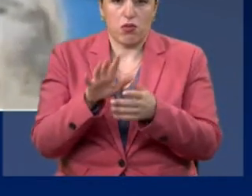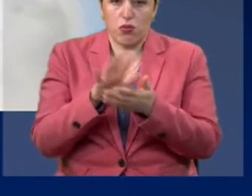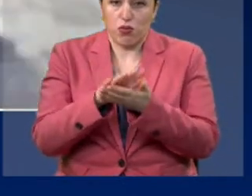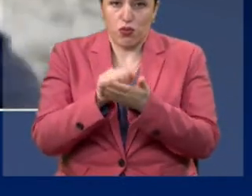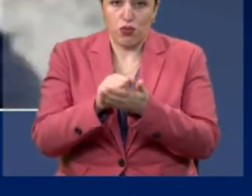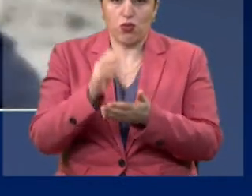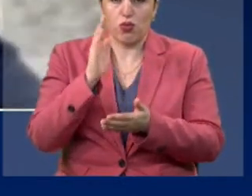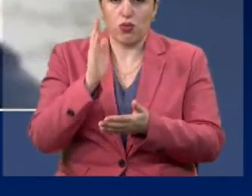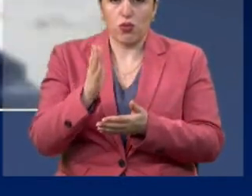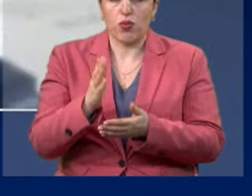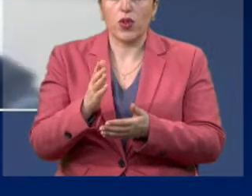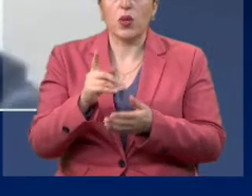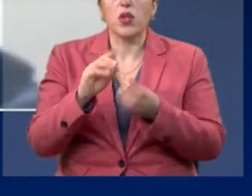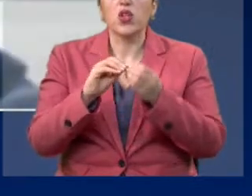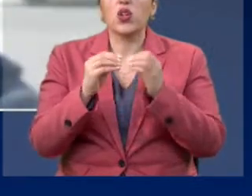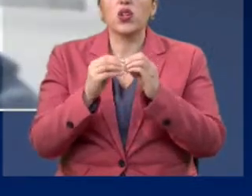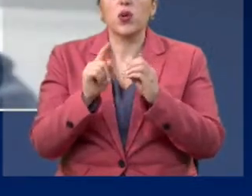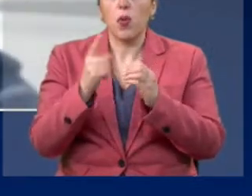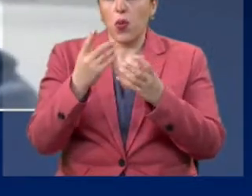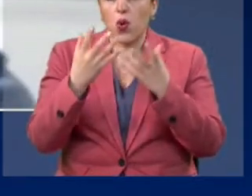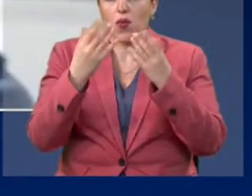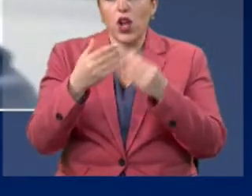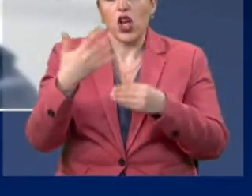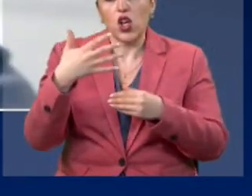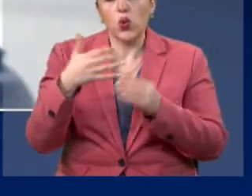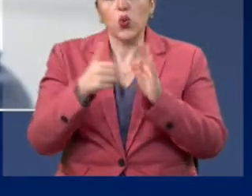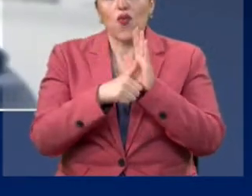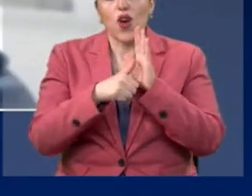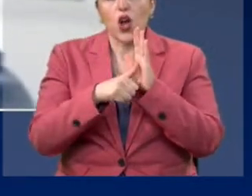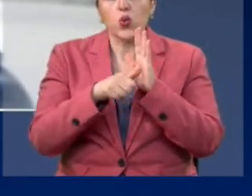կփչանա էլի։ Խնդիրն է նա, որ օրական 50-60 լիտր